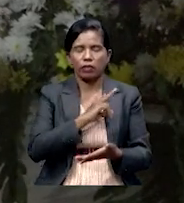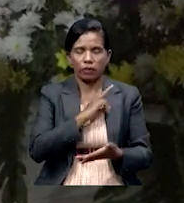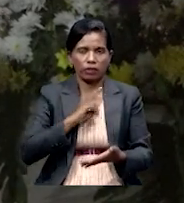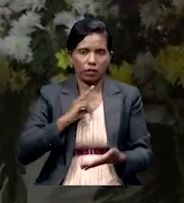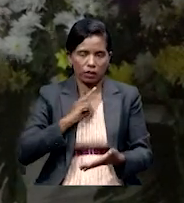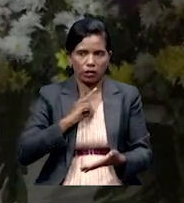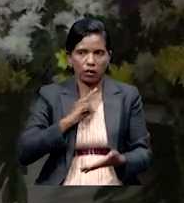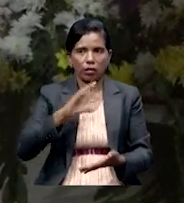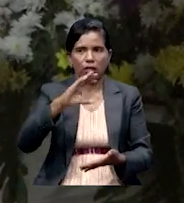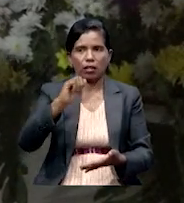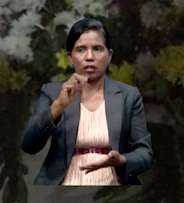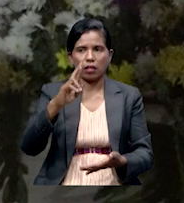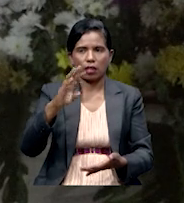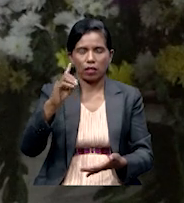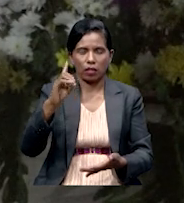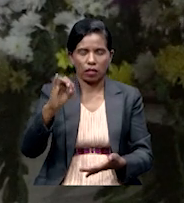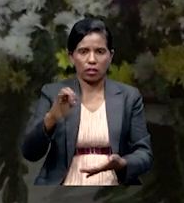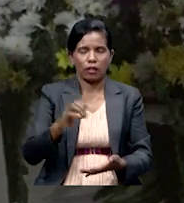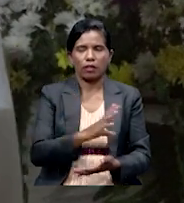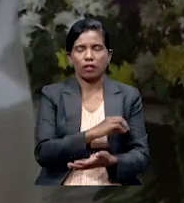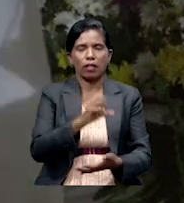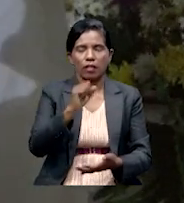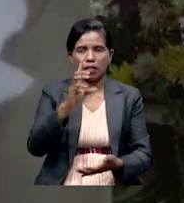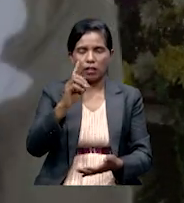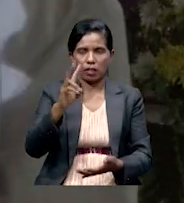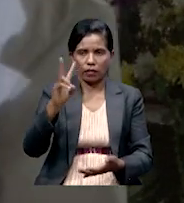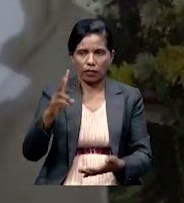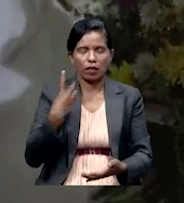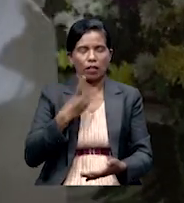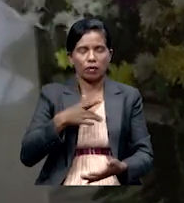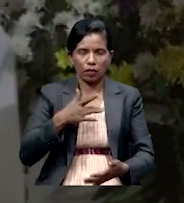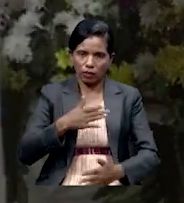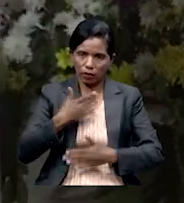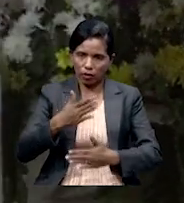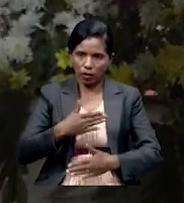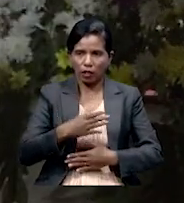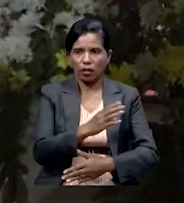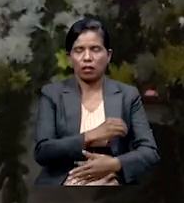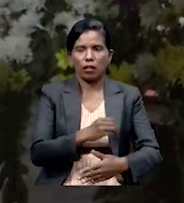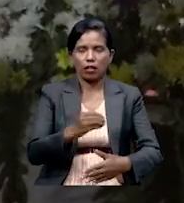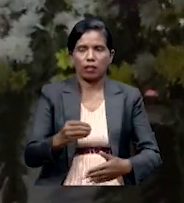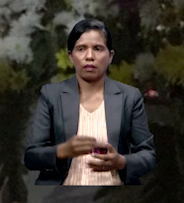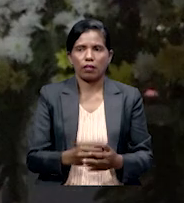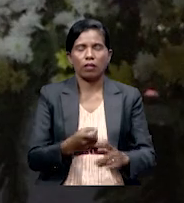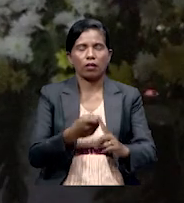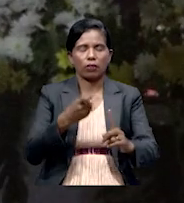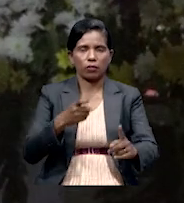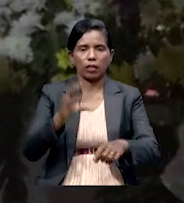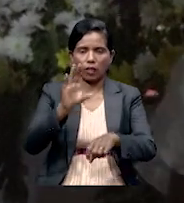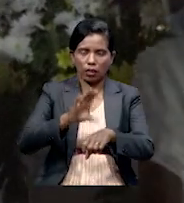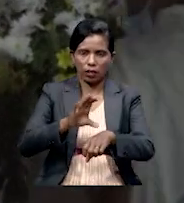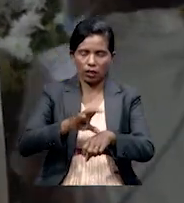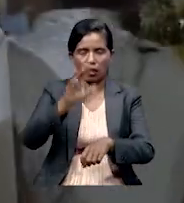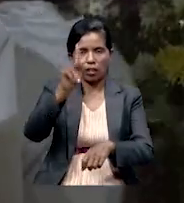Virgilio Kardinal do Carmo da Silva SDB. Kami sangat bergembira dan berdoa dari umat Katolik di Atambua